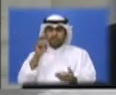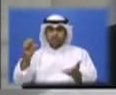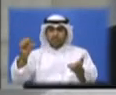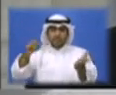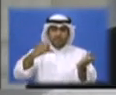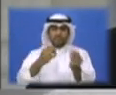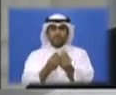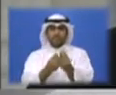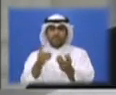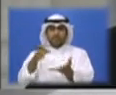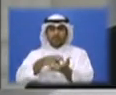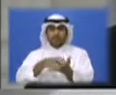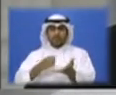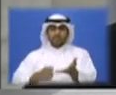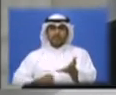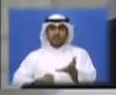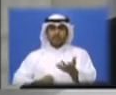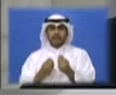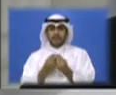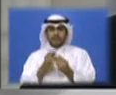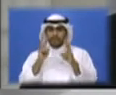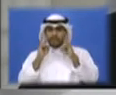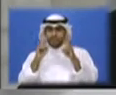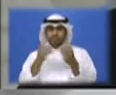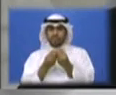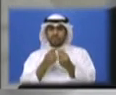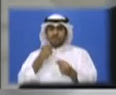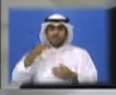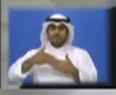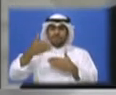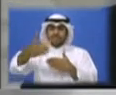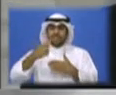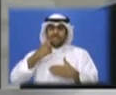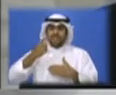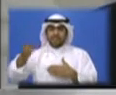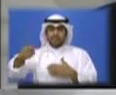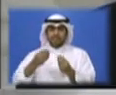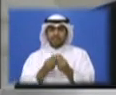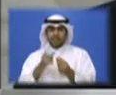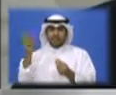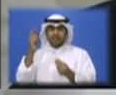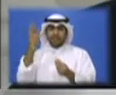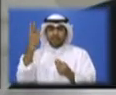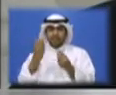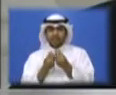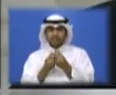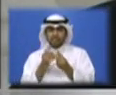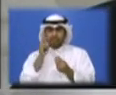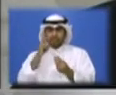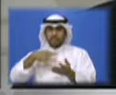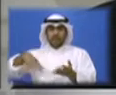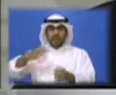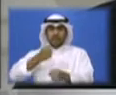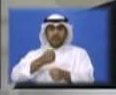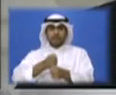إن شاء الله لمملكة البحرين في السنة القادمة في شهر 3، يكون هناك مجموعة من